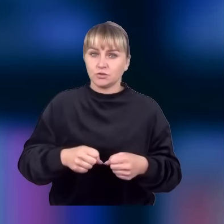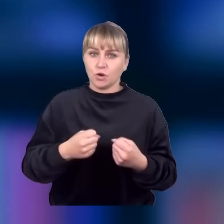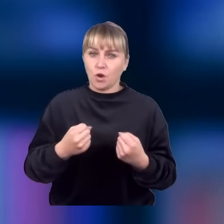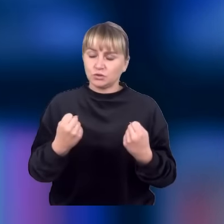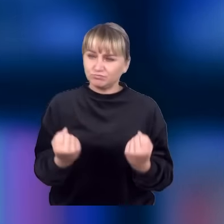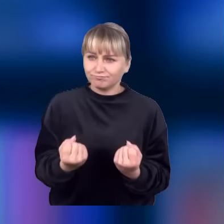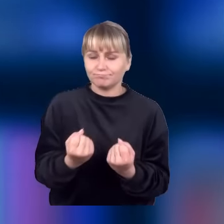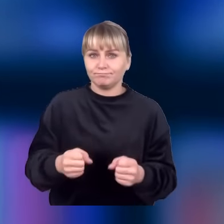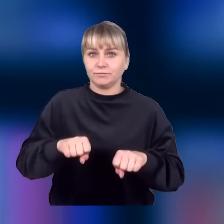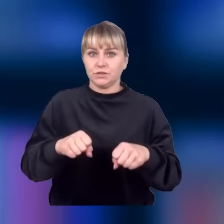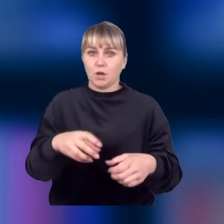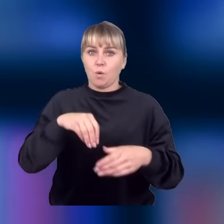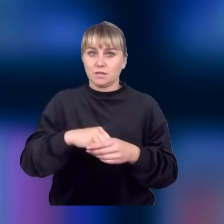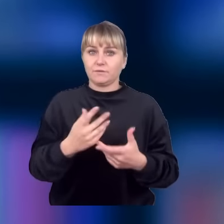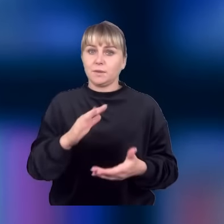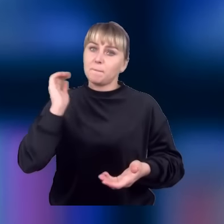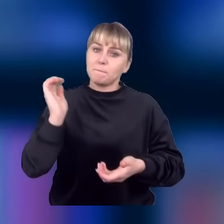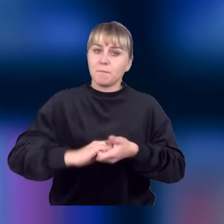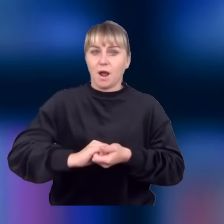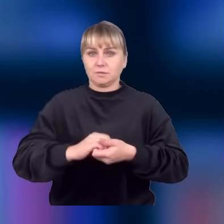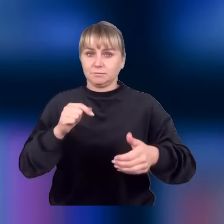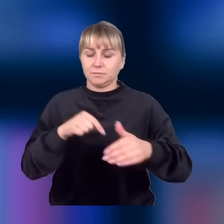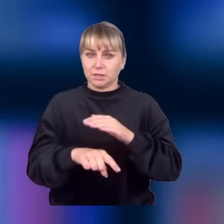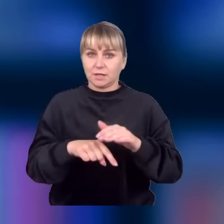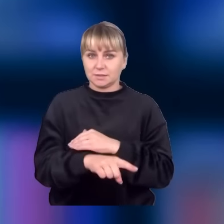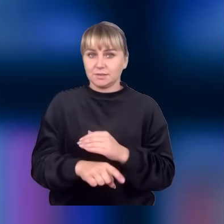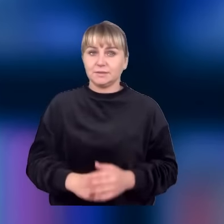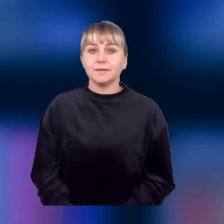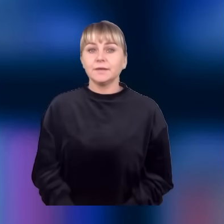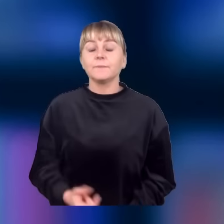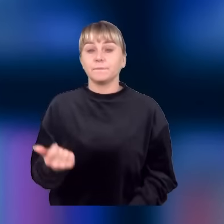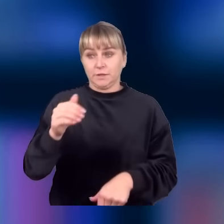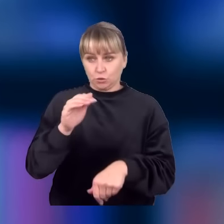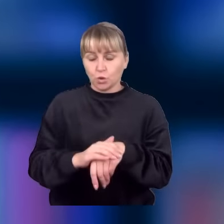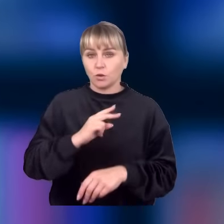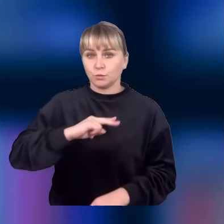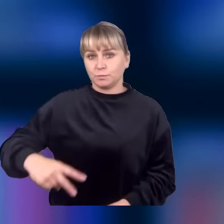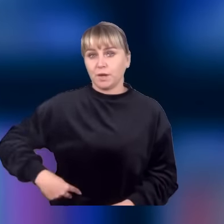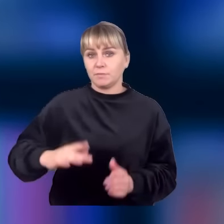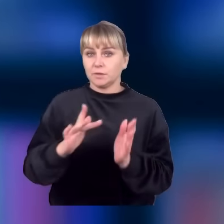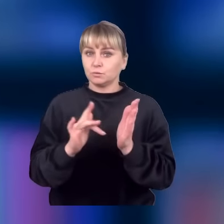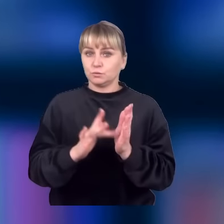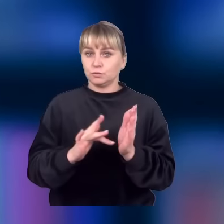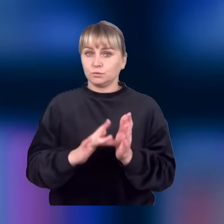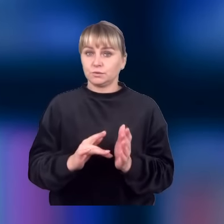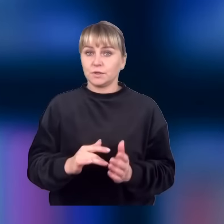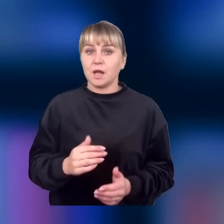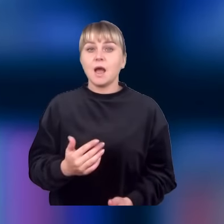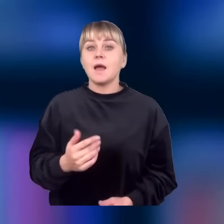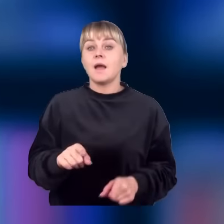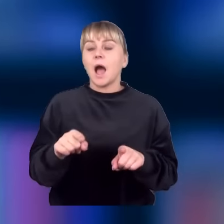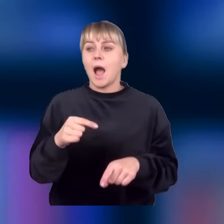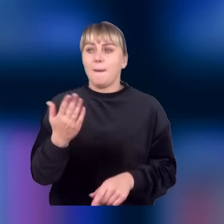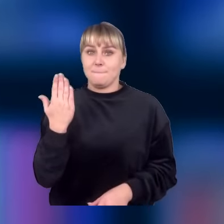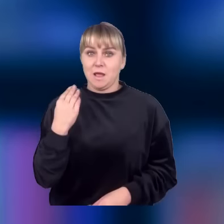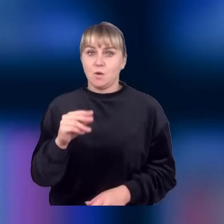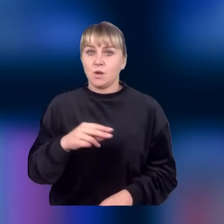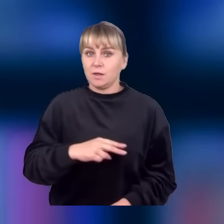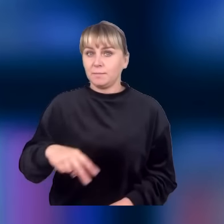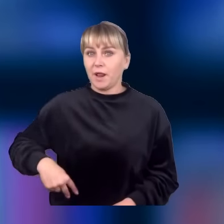rzecz wprowadzenia paktu migracyjnego. Zgodził się na to premier Donald Tusk. Były premier Mateusz Morawiecki wzywa rząd